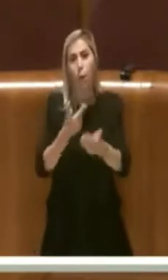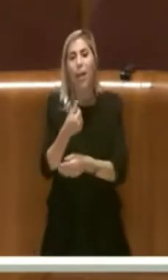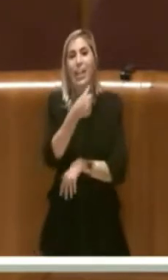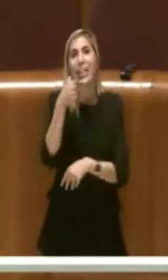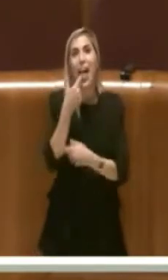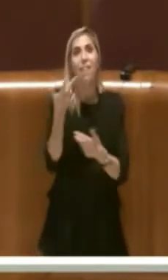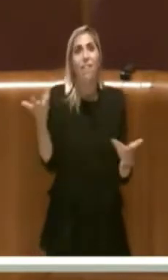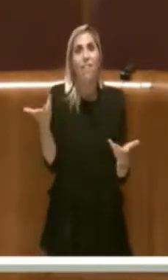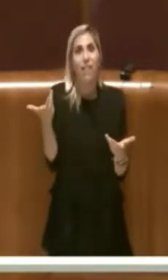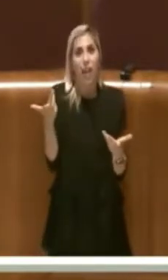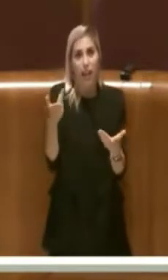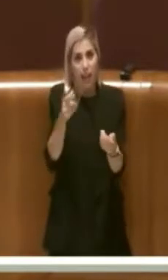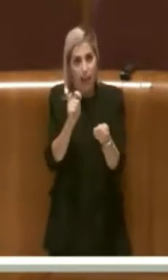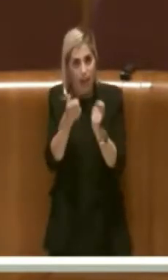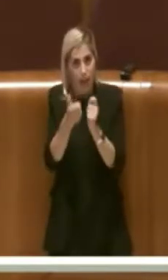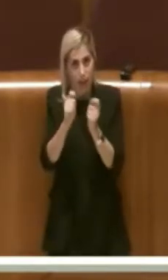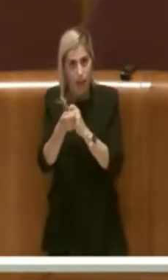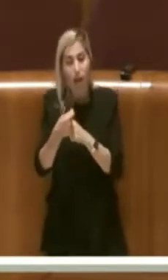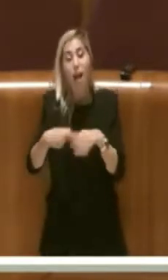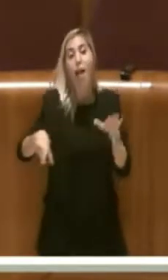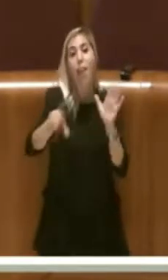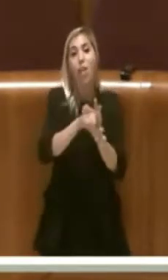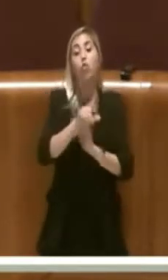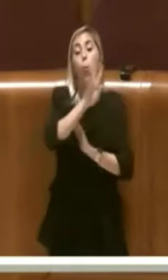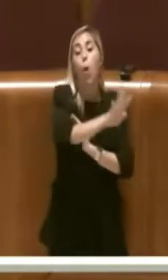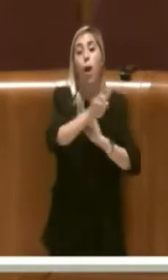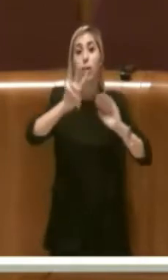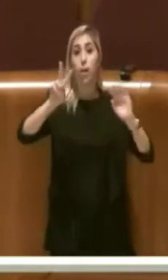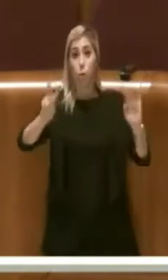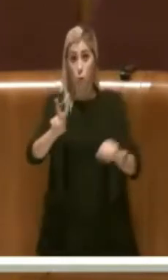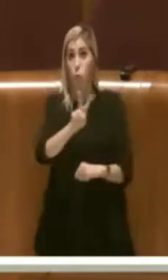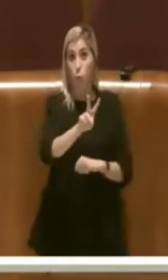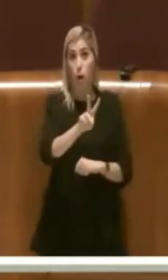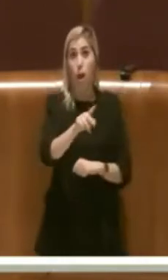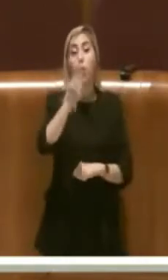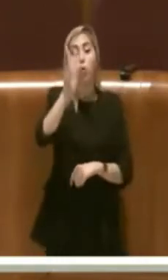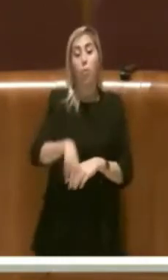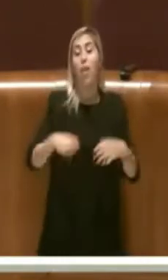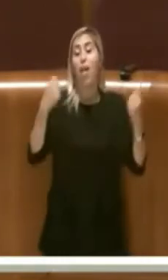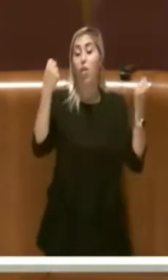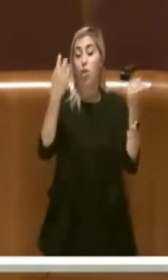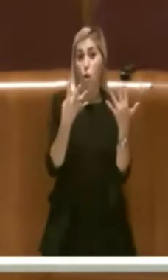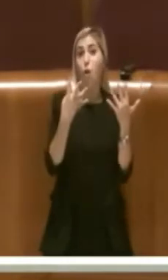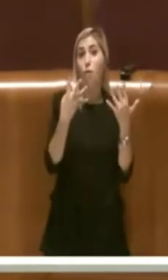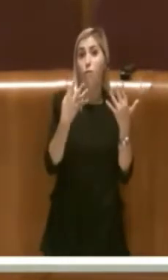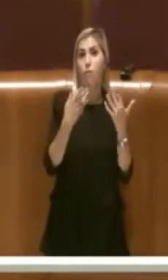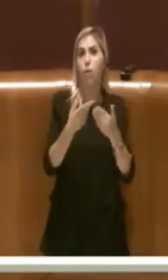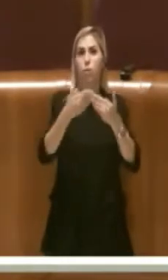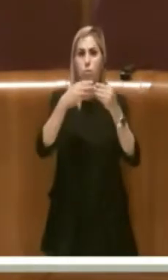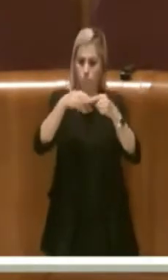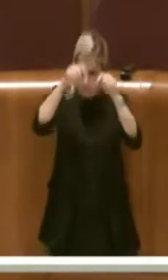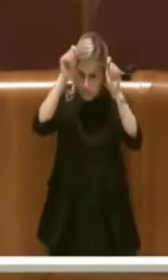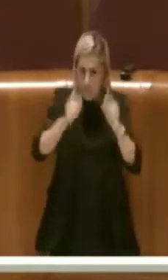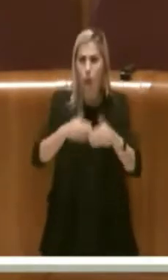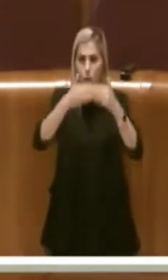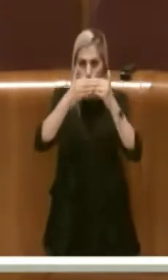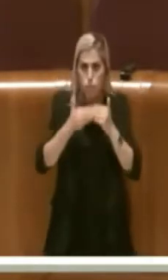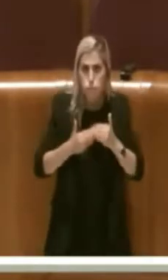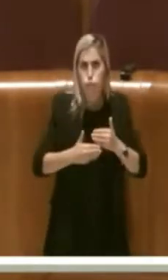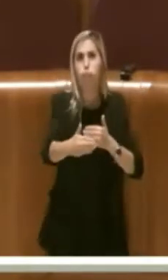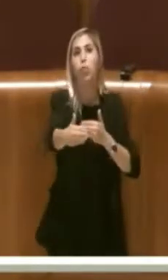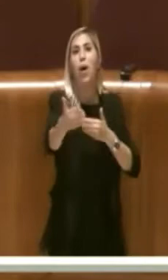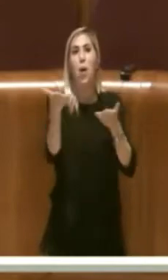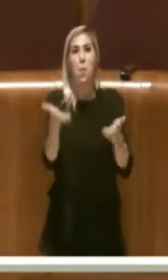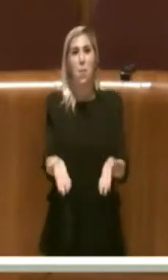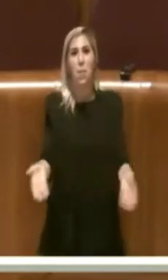alle necessità. Con legge 42 del 2009 ebbe inizio invece il lungo percorso, che ancora chiaramente non